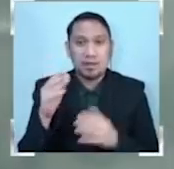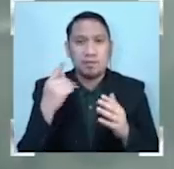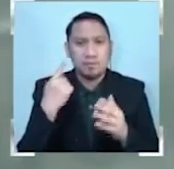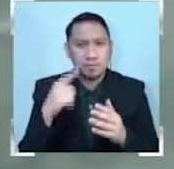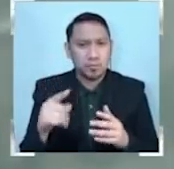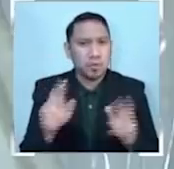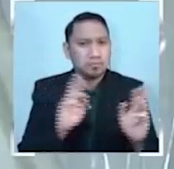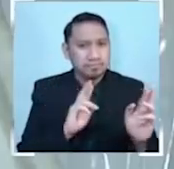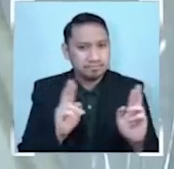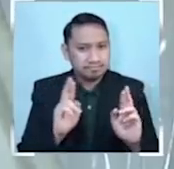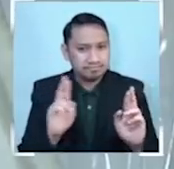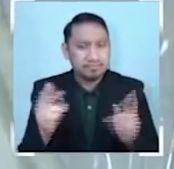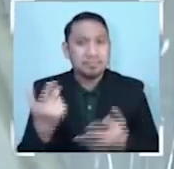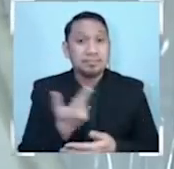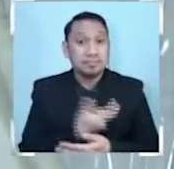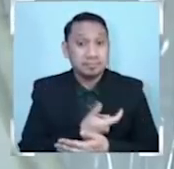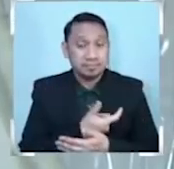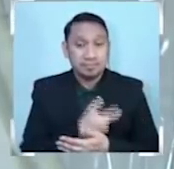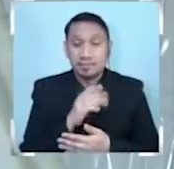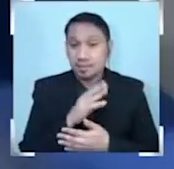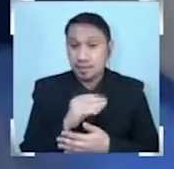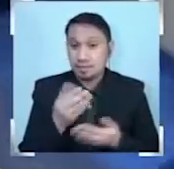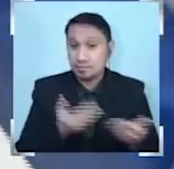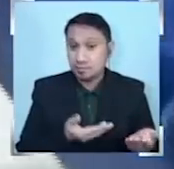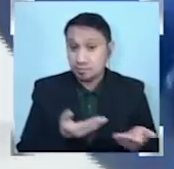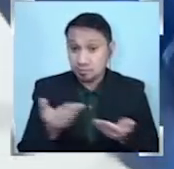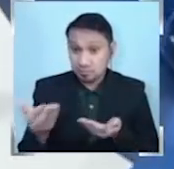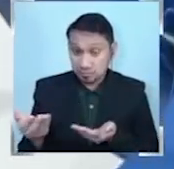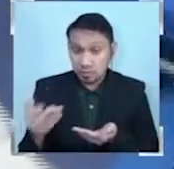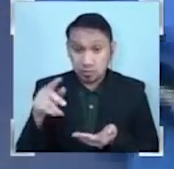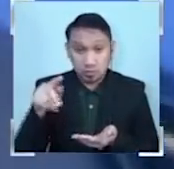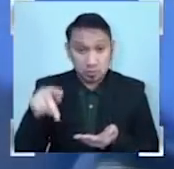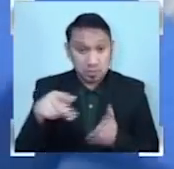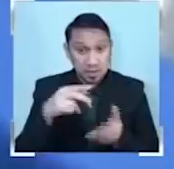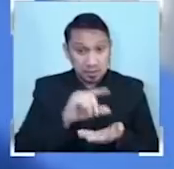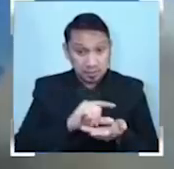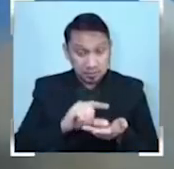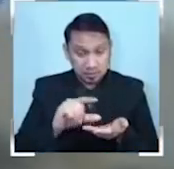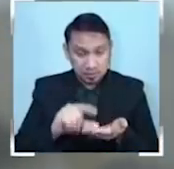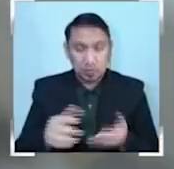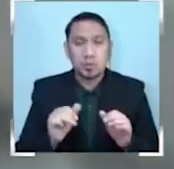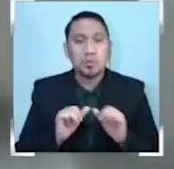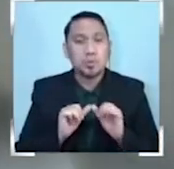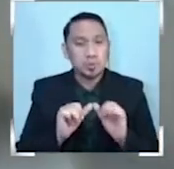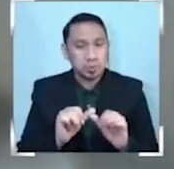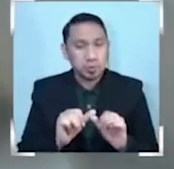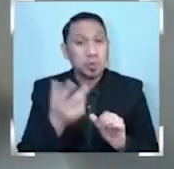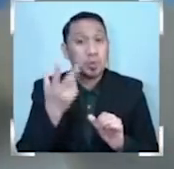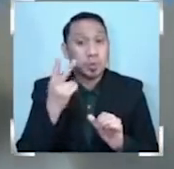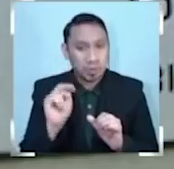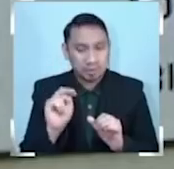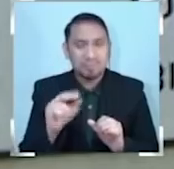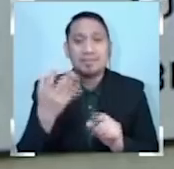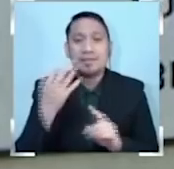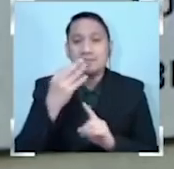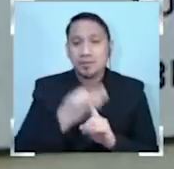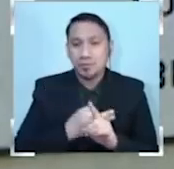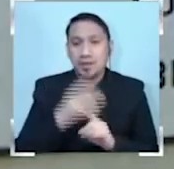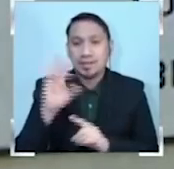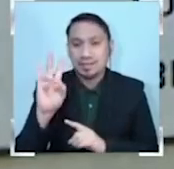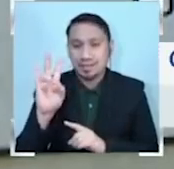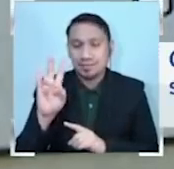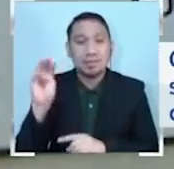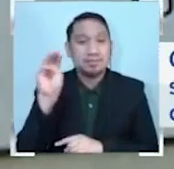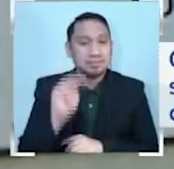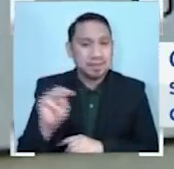ang bakunahan at paghahatid sa mga bakuna, itutuloy ang vaccination sa Lunes, February 7. Mahirap na